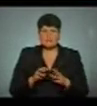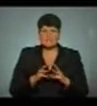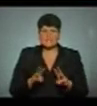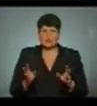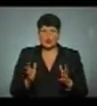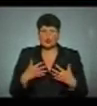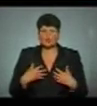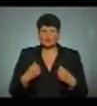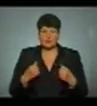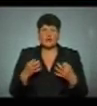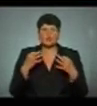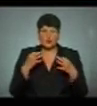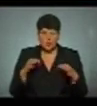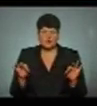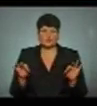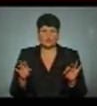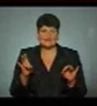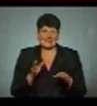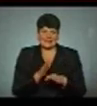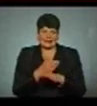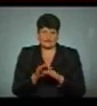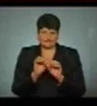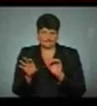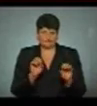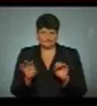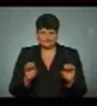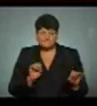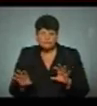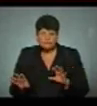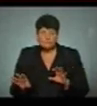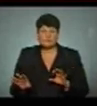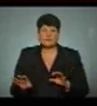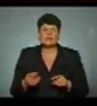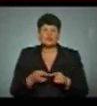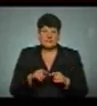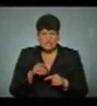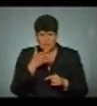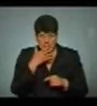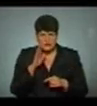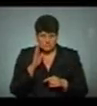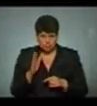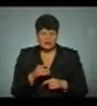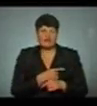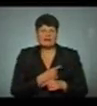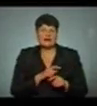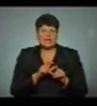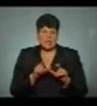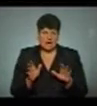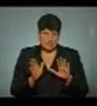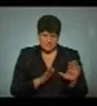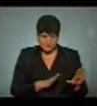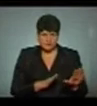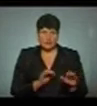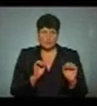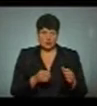охорони здоров'я щодо дозволу на їх розподіл, і тому... Тобто ці маски будуть в лікарнях, в амбулаторіях. Так.